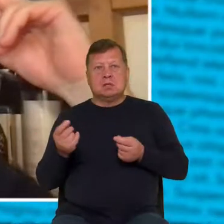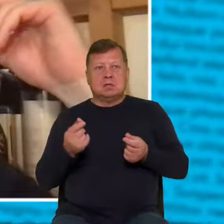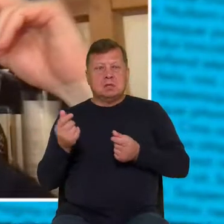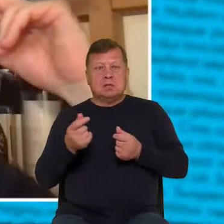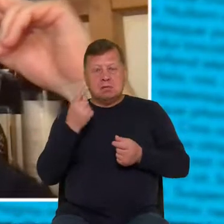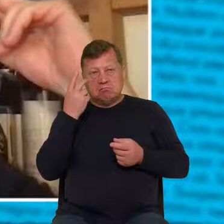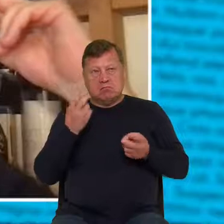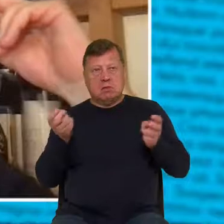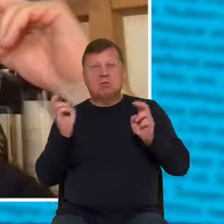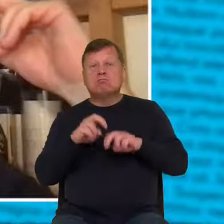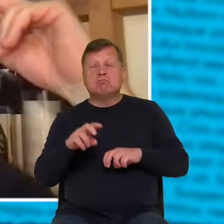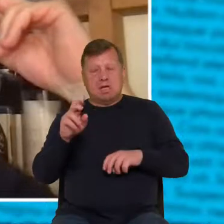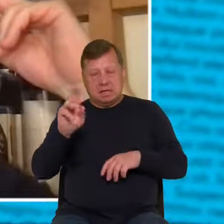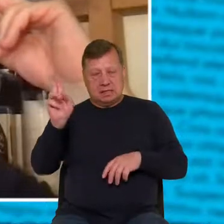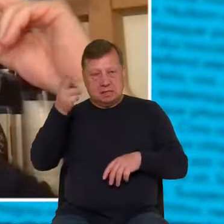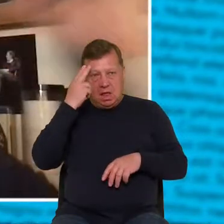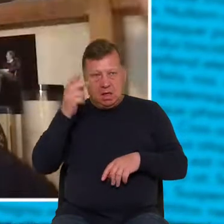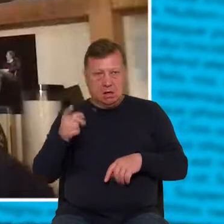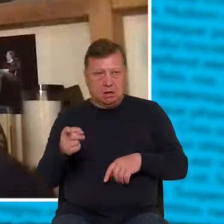tworzą stereotypy,